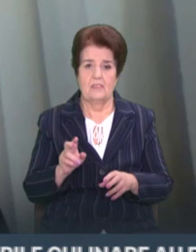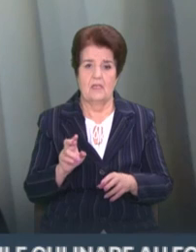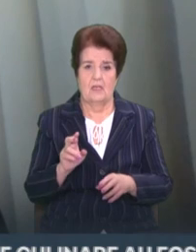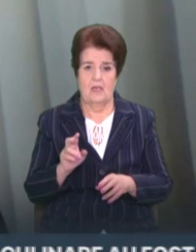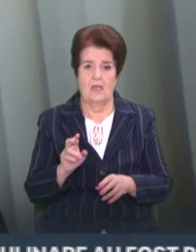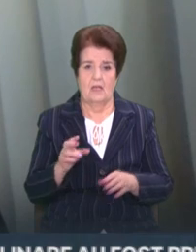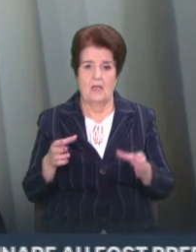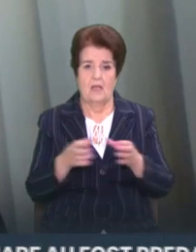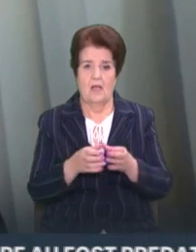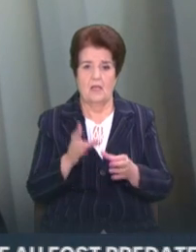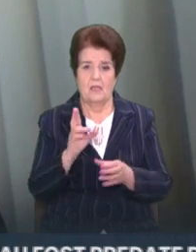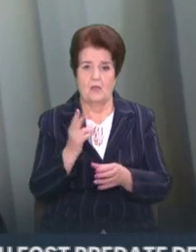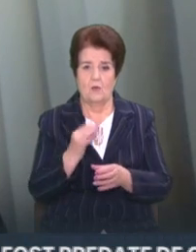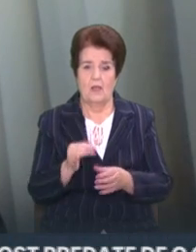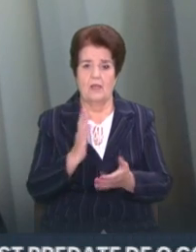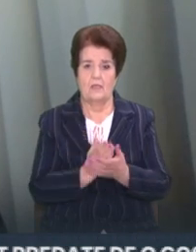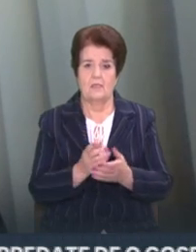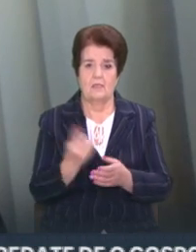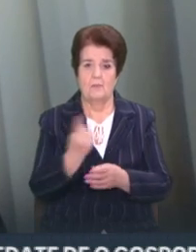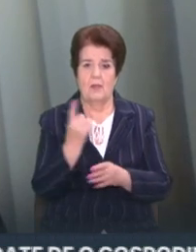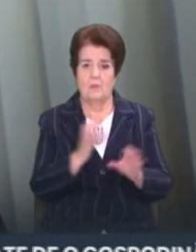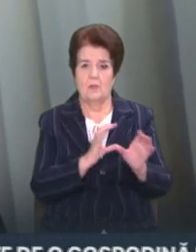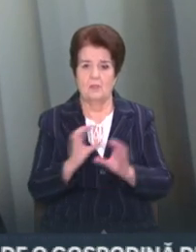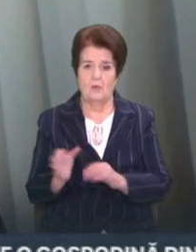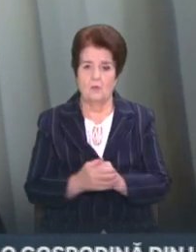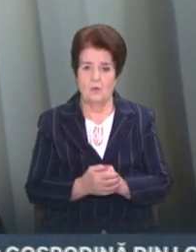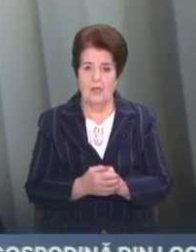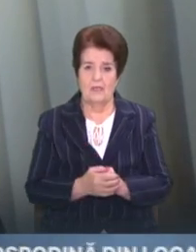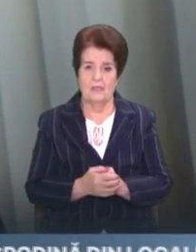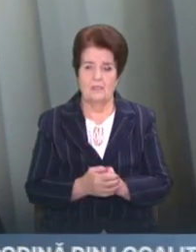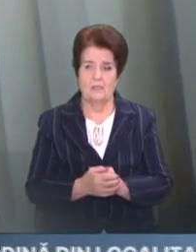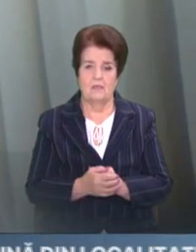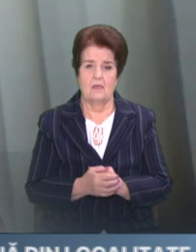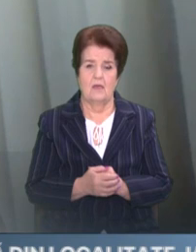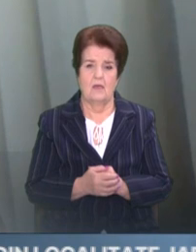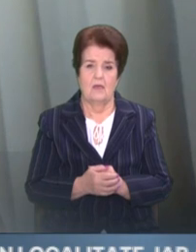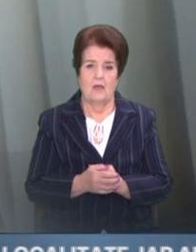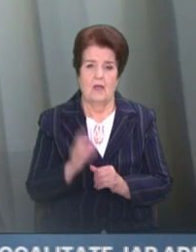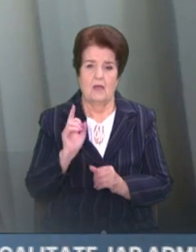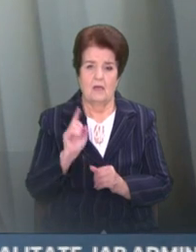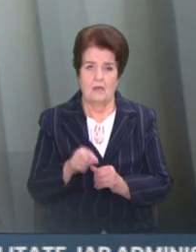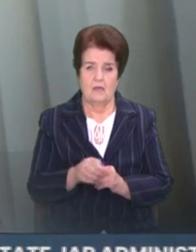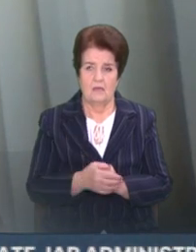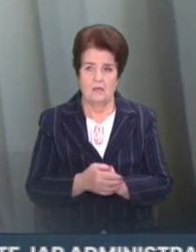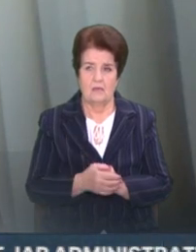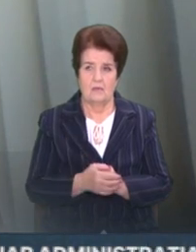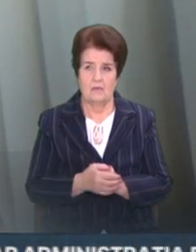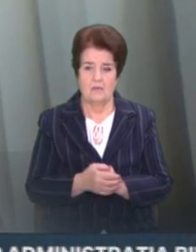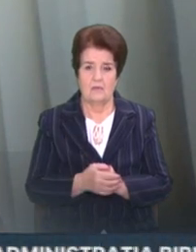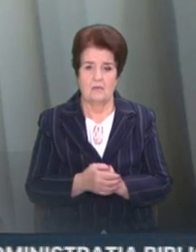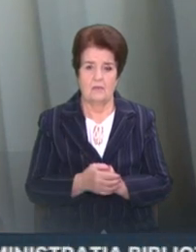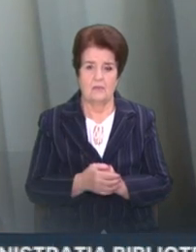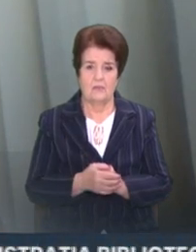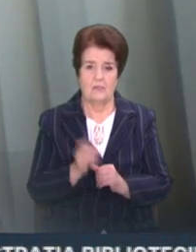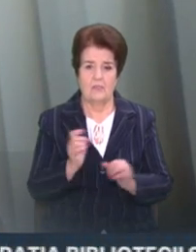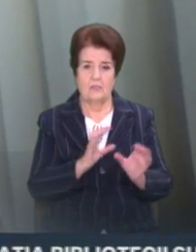Primul este legat de siguranța și de stabilitatea în aprovizionare cu energie. Aici observăm că autoritățile depun efort în a